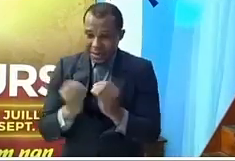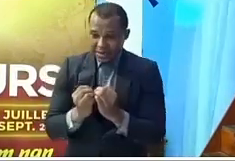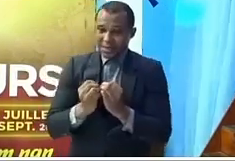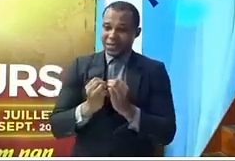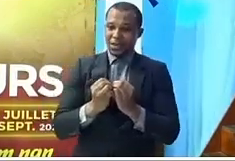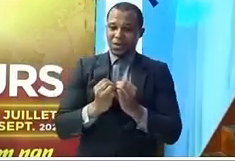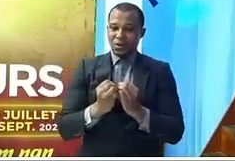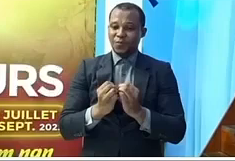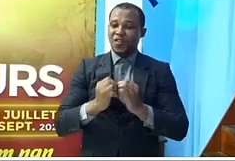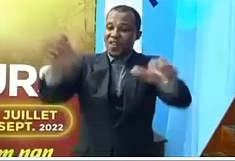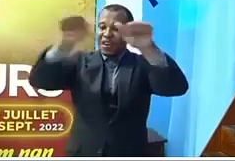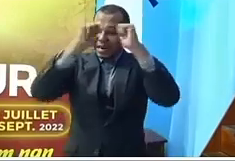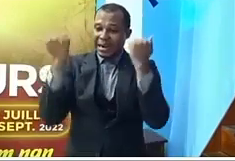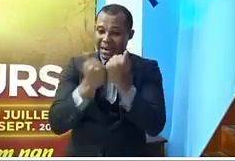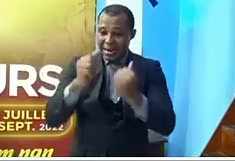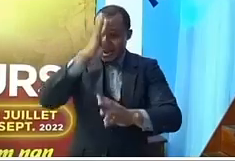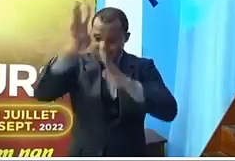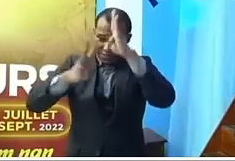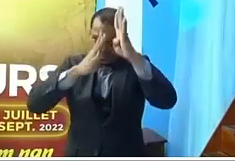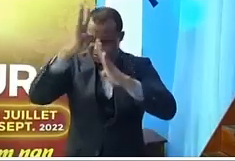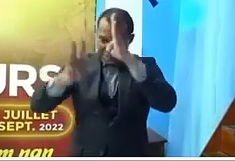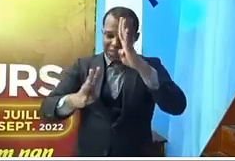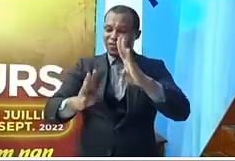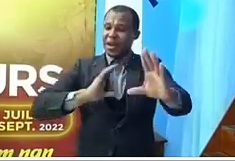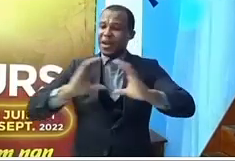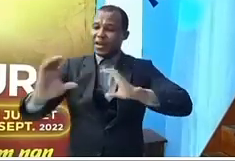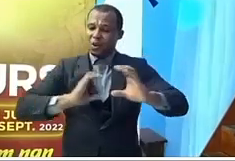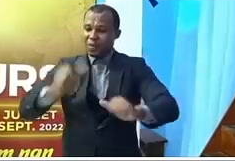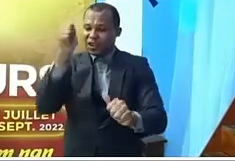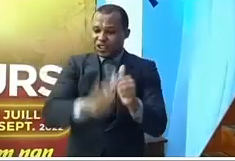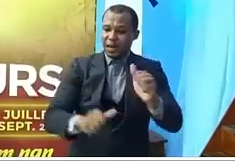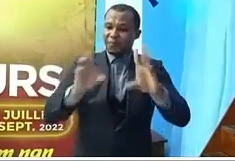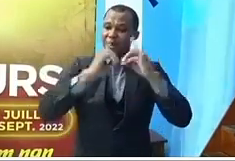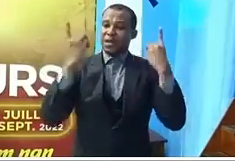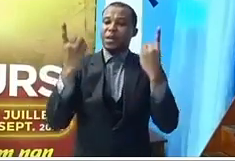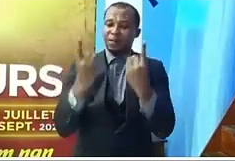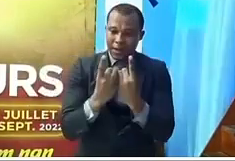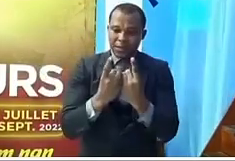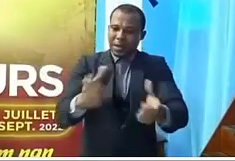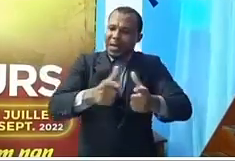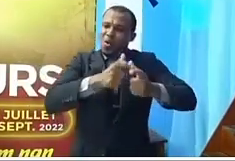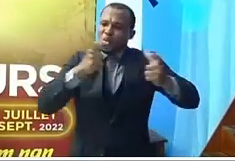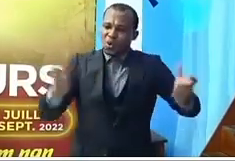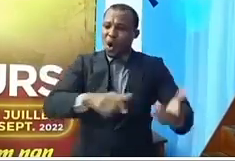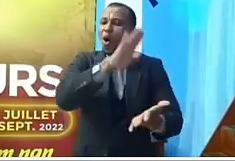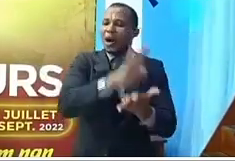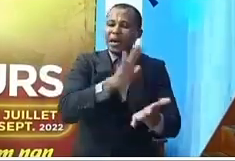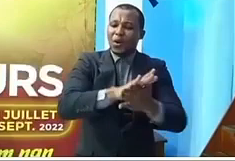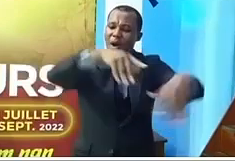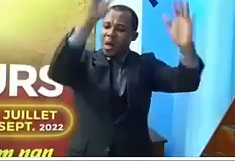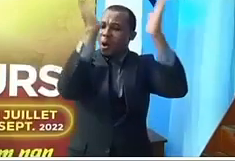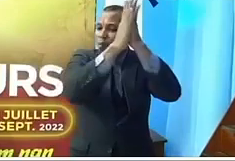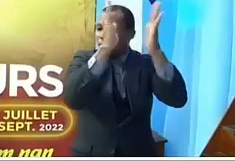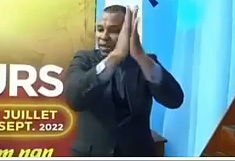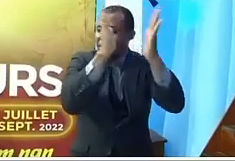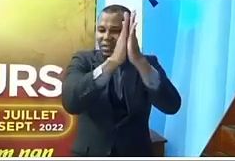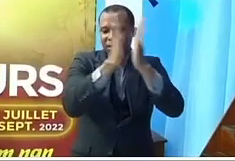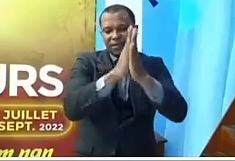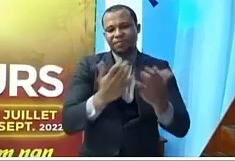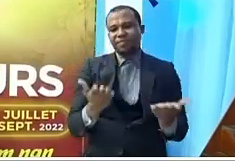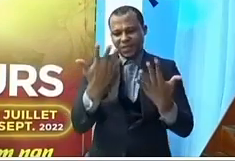même se faire des associations, des conférences de pasteurs au moins dans chaque département, gagne une grande école protestante de